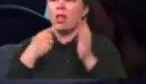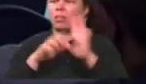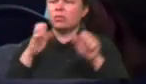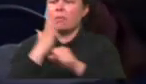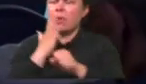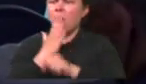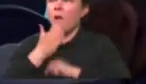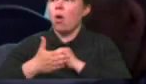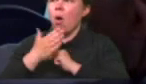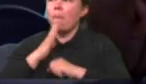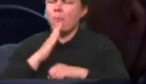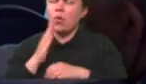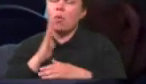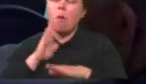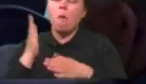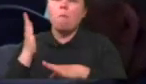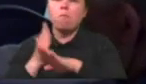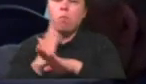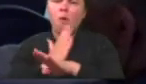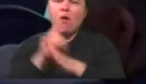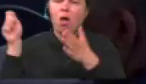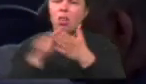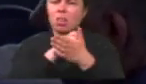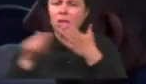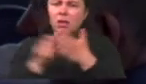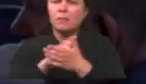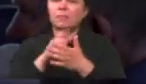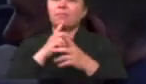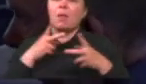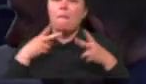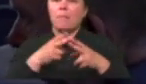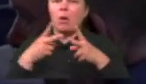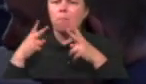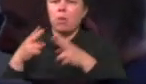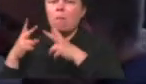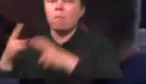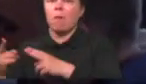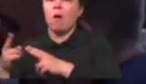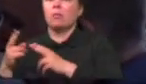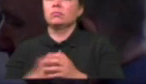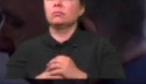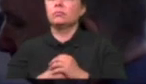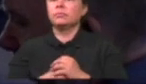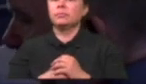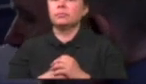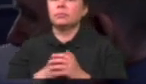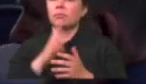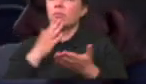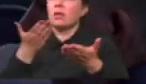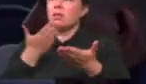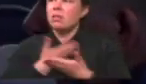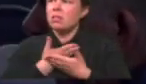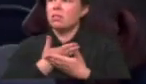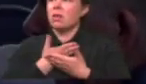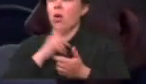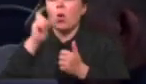kolejowe były stopniowo likwidowane. Podcinane te źródła po prostu, które dawały potoki na